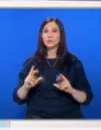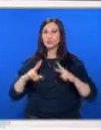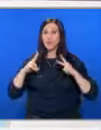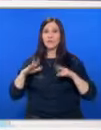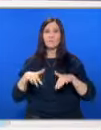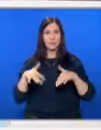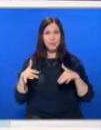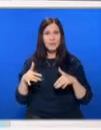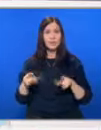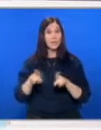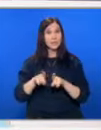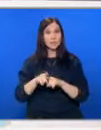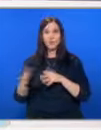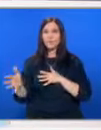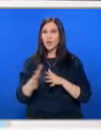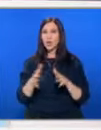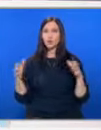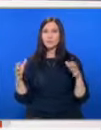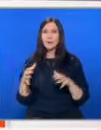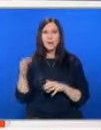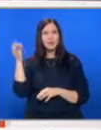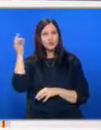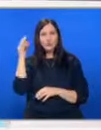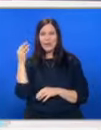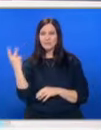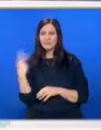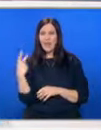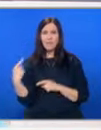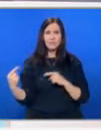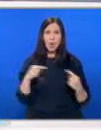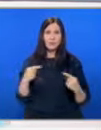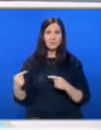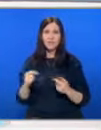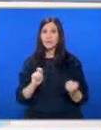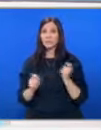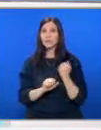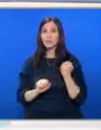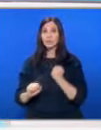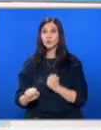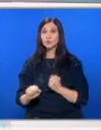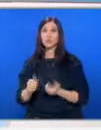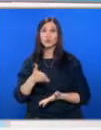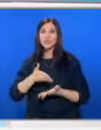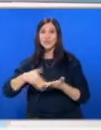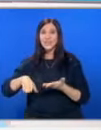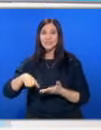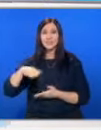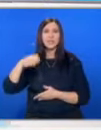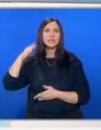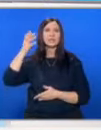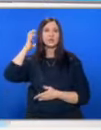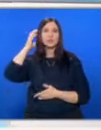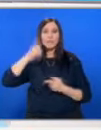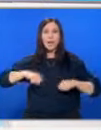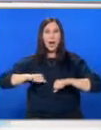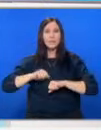парламент. Също в Народното събрание чухме взаимни обвинения за промените в Конституцията в частта служебен кабинет. Как